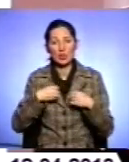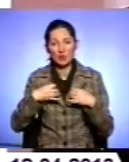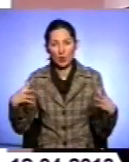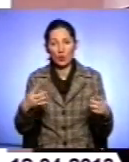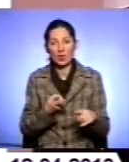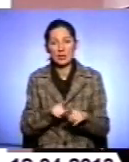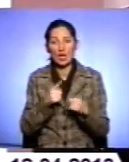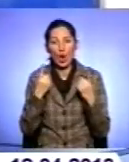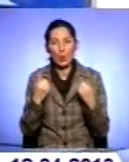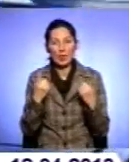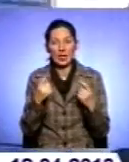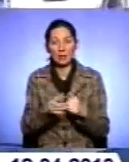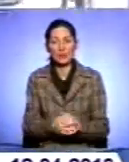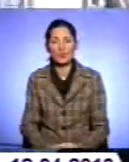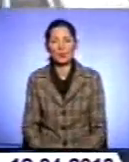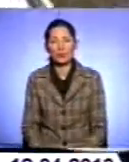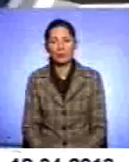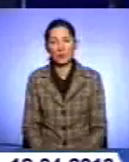ювілей.